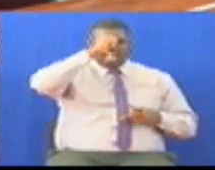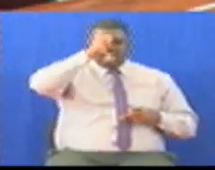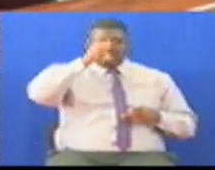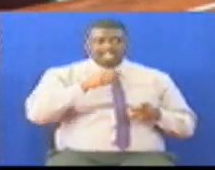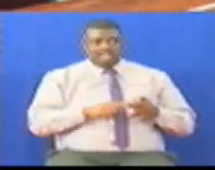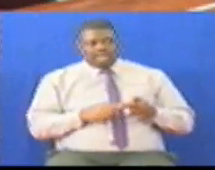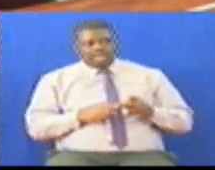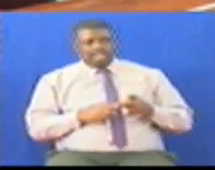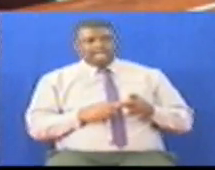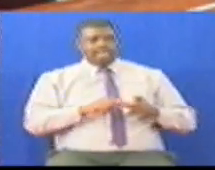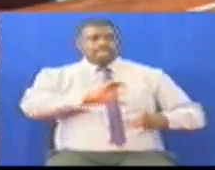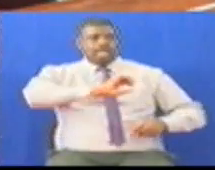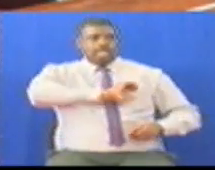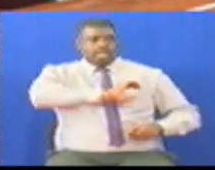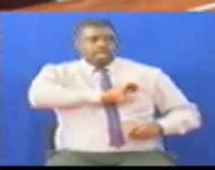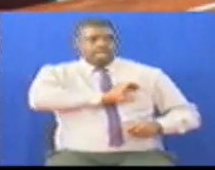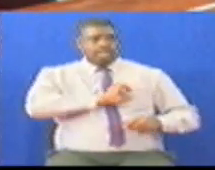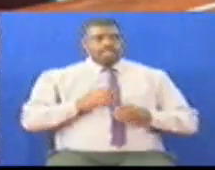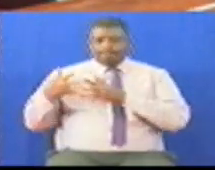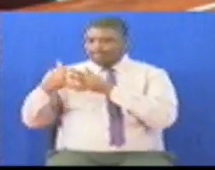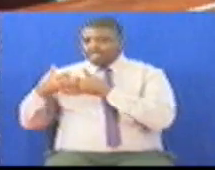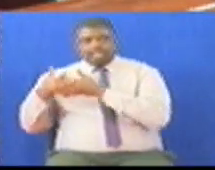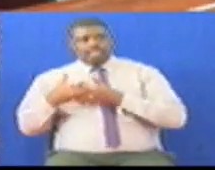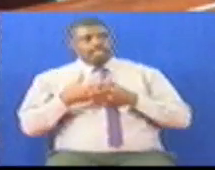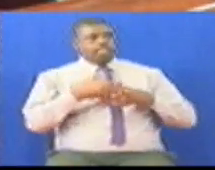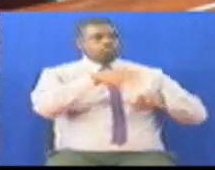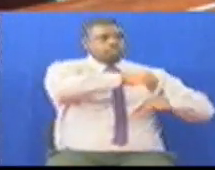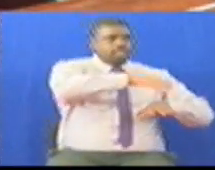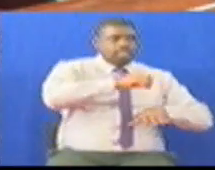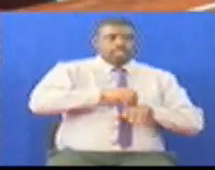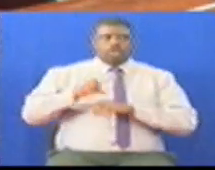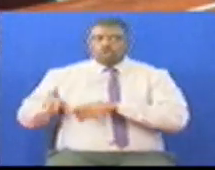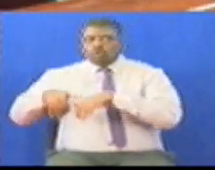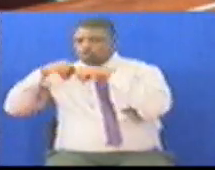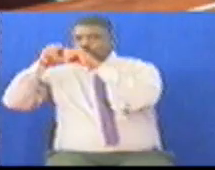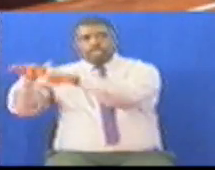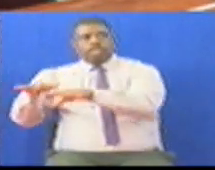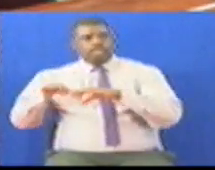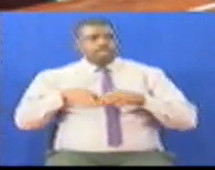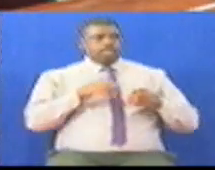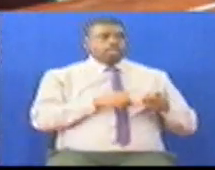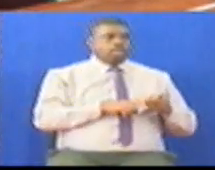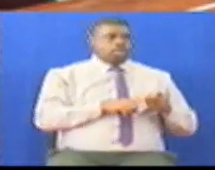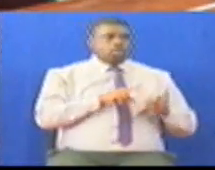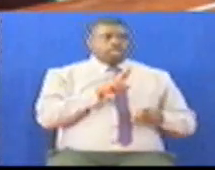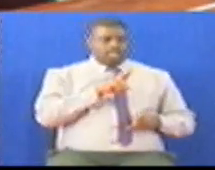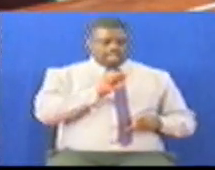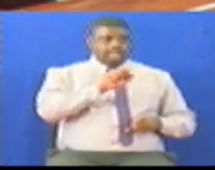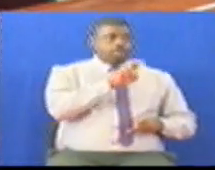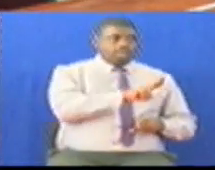Korea, Canada, Marekani, Sweden, Australia, Umoja wa Ulaya, Denmark,